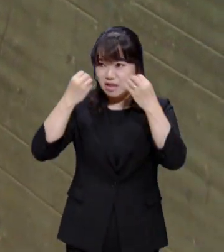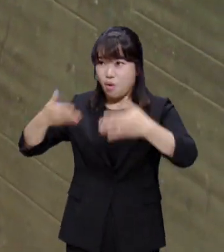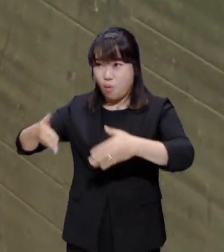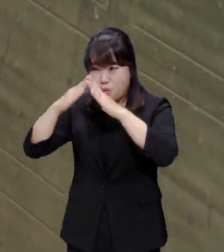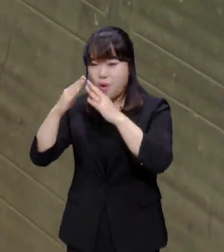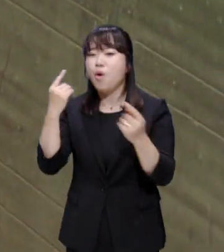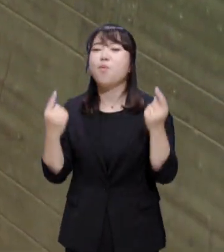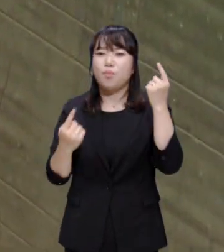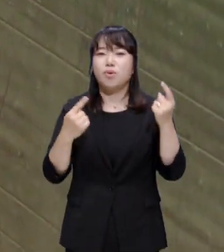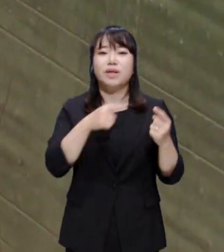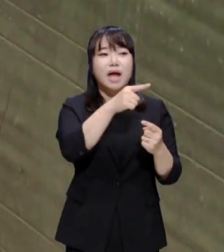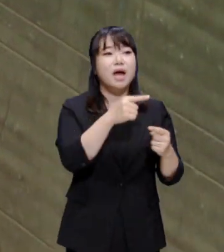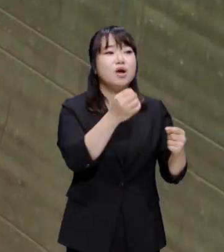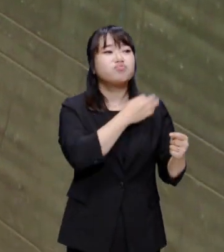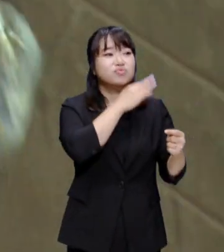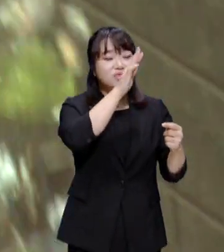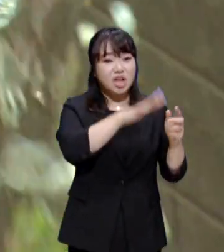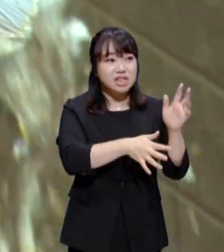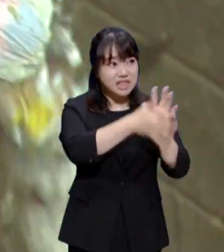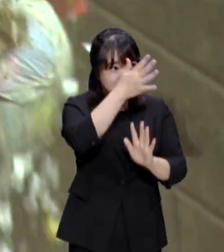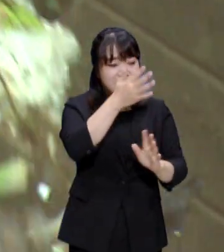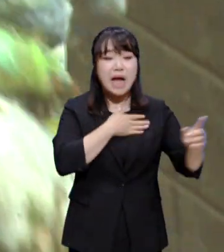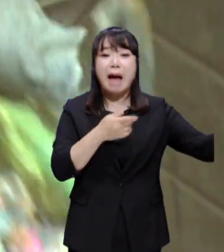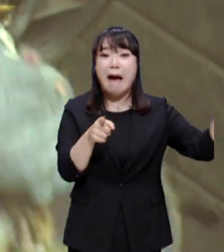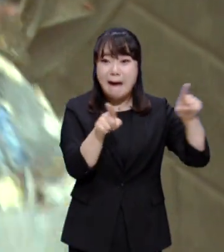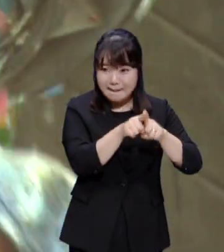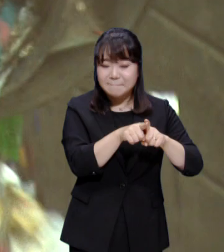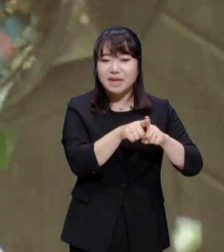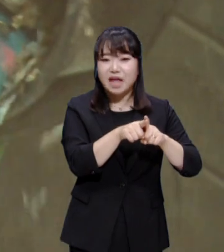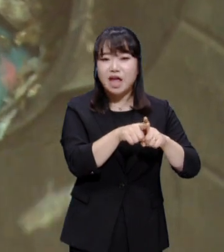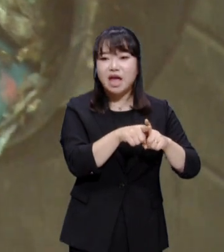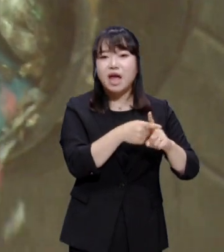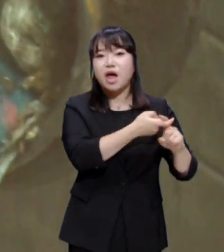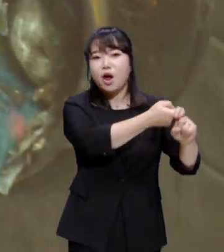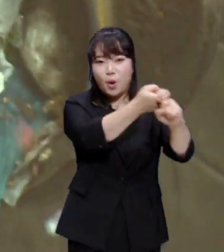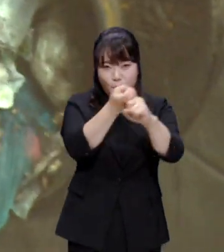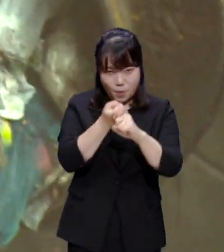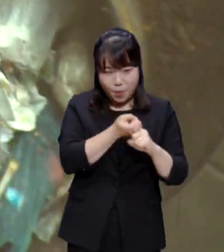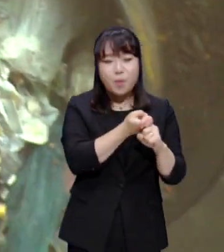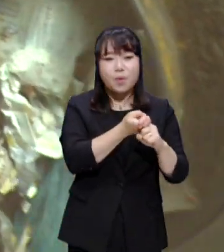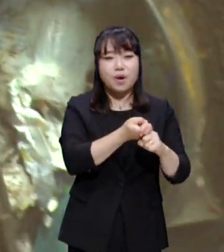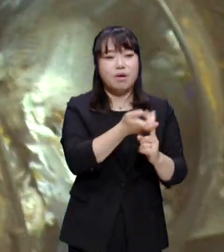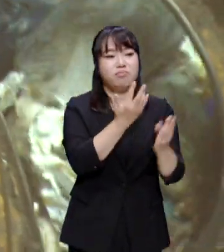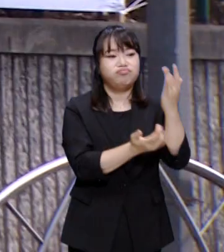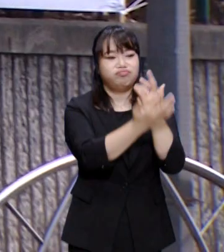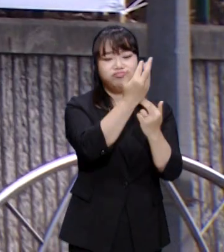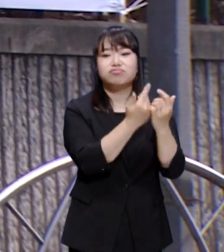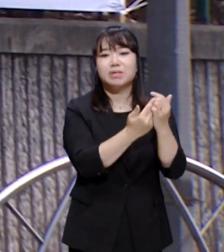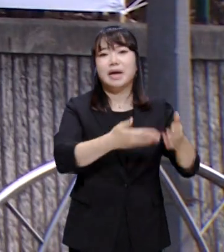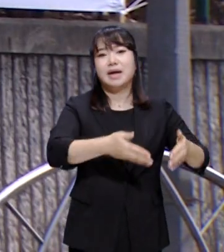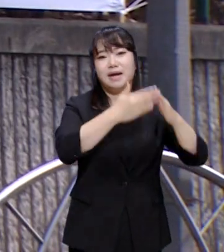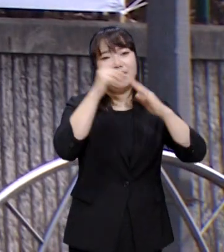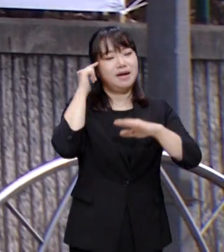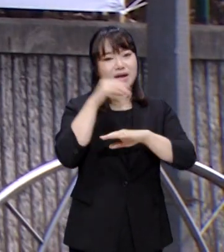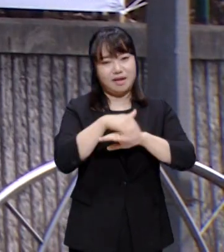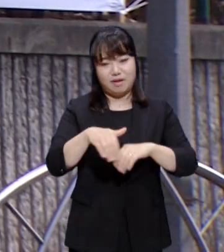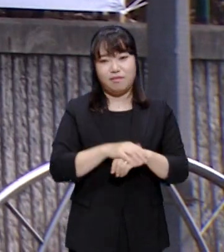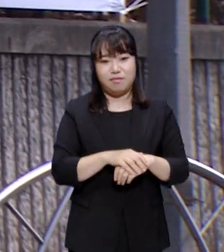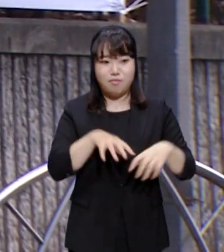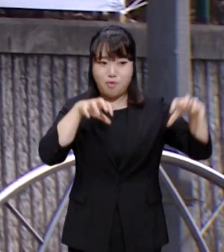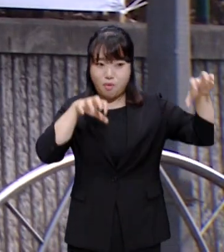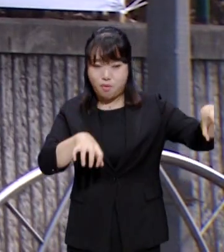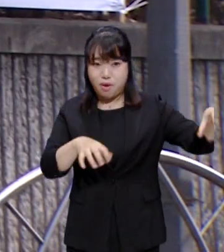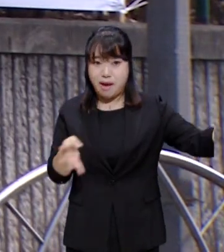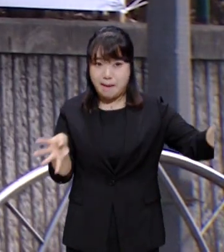지자체의 소각시설을 증설해 공동으로 사용하는 이른바 광역화를 택한 겁니다. 두 지자체가